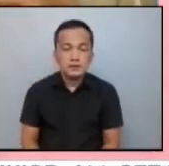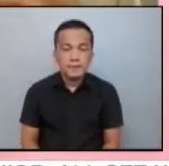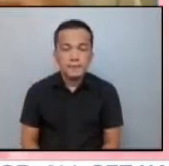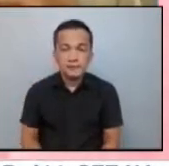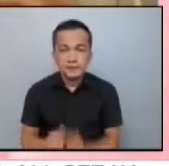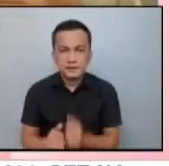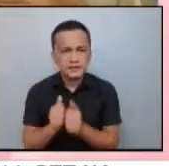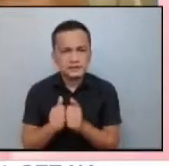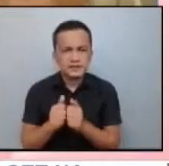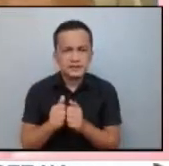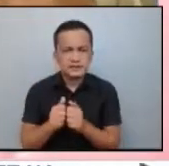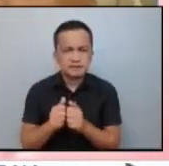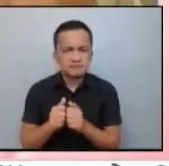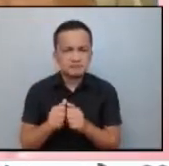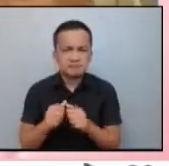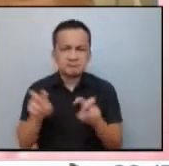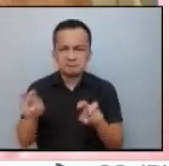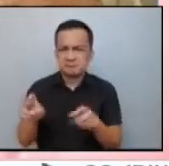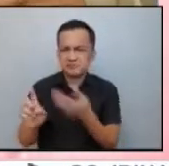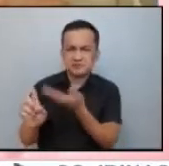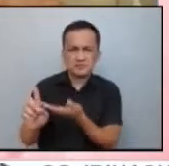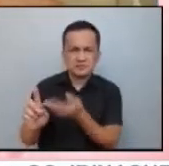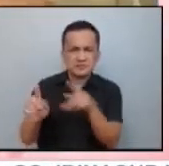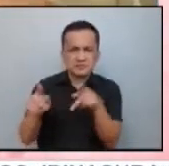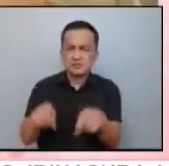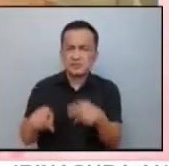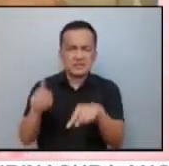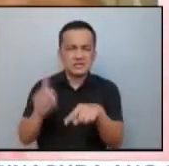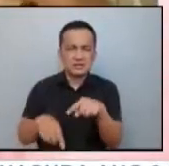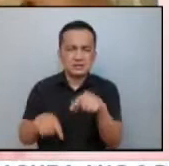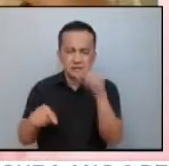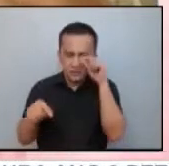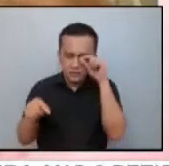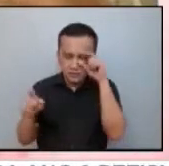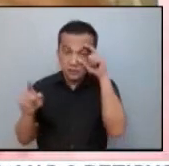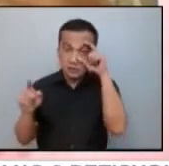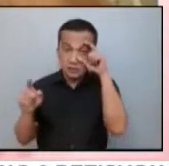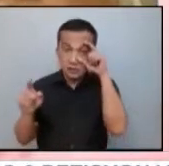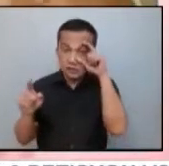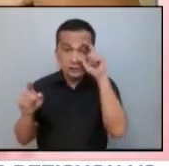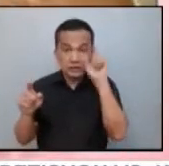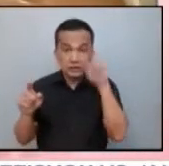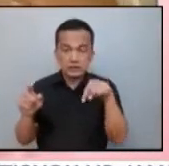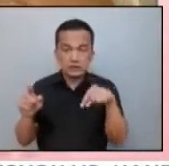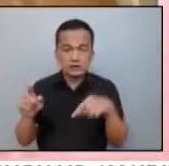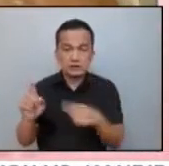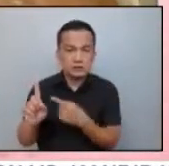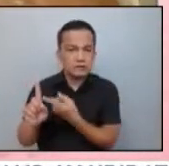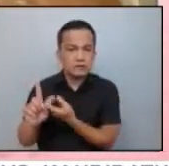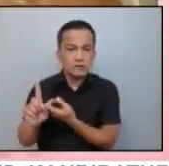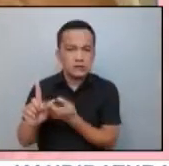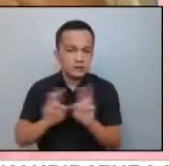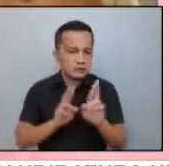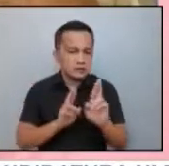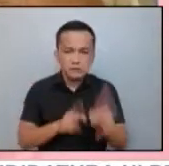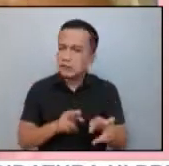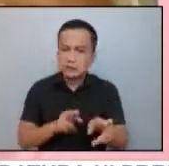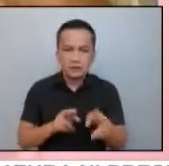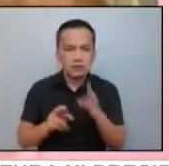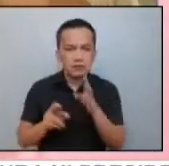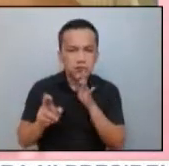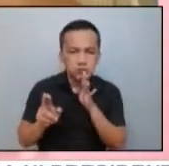hindi na po nila kayang mag-imulat ang kanilang mata, hindi na po nila kayang mag-respond or magsalita,